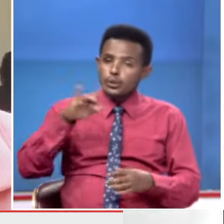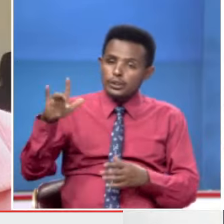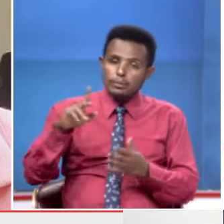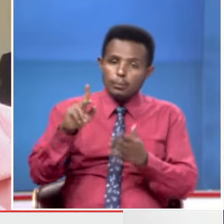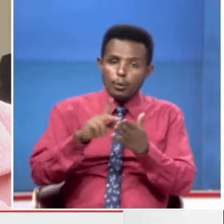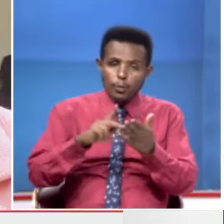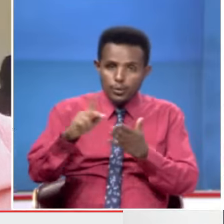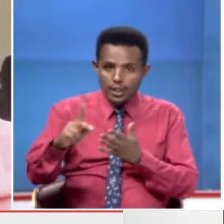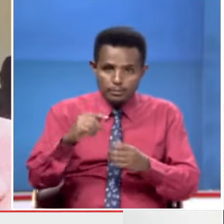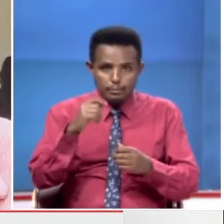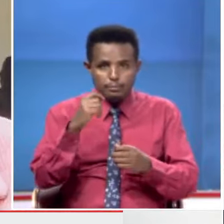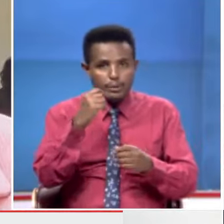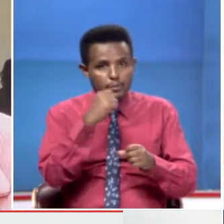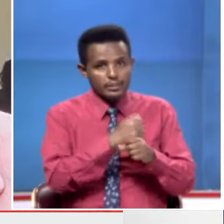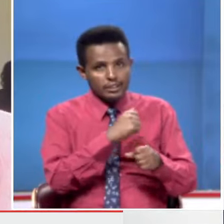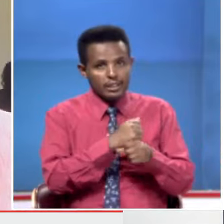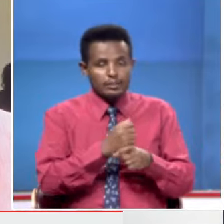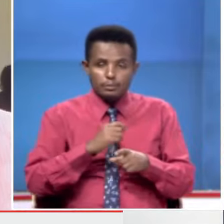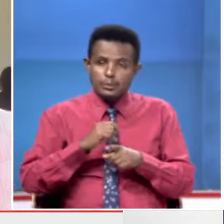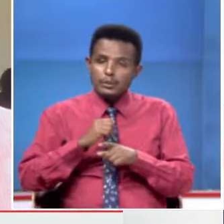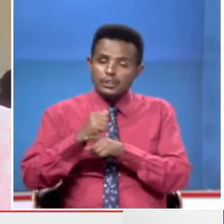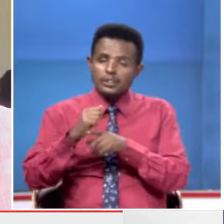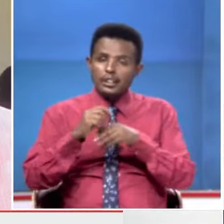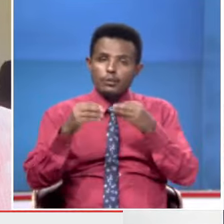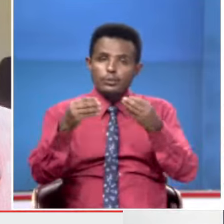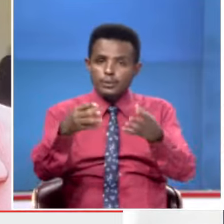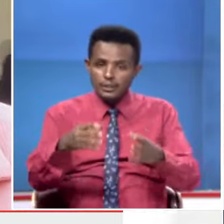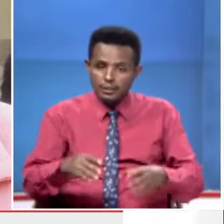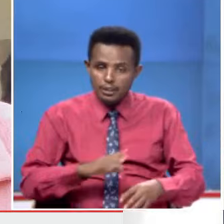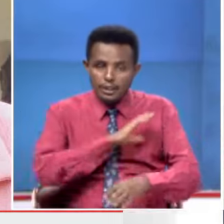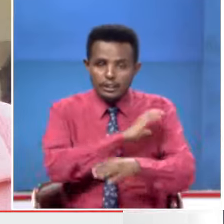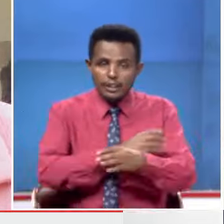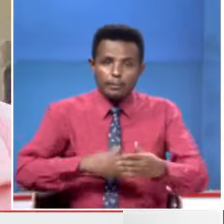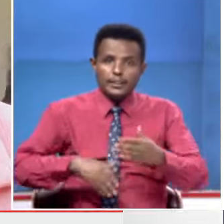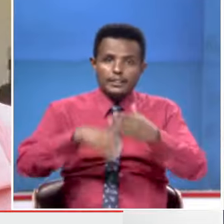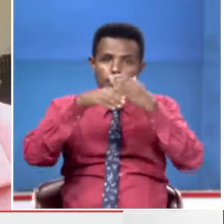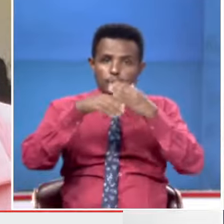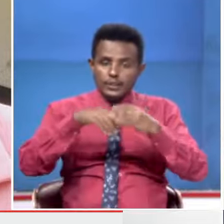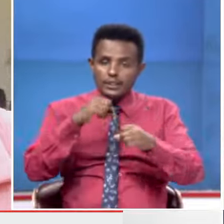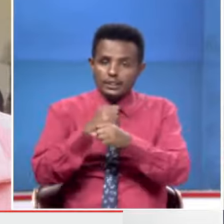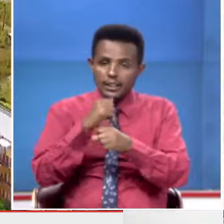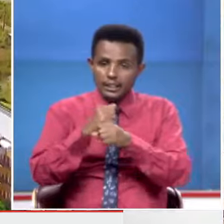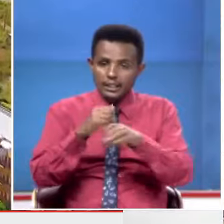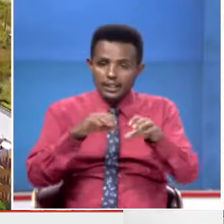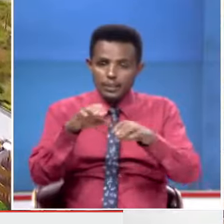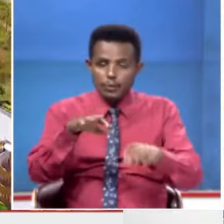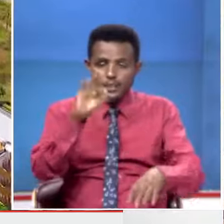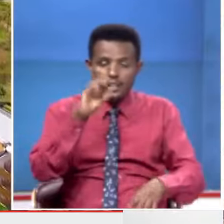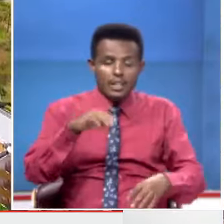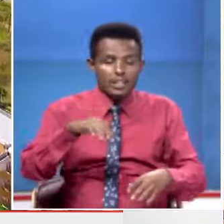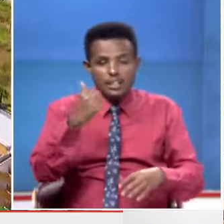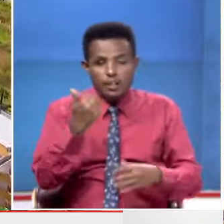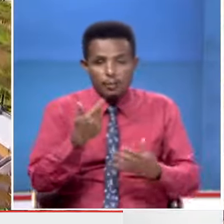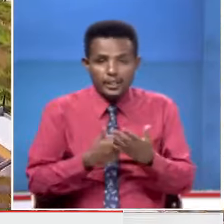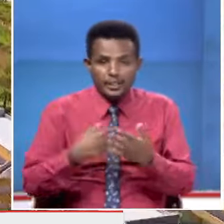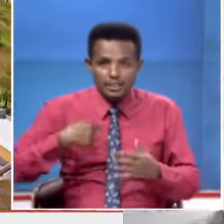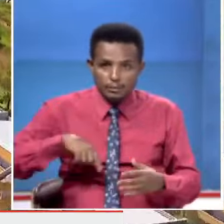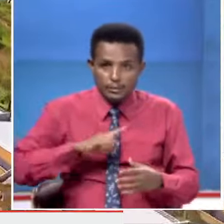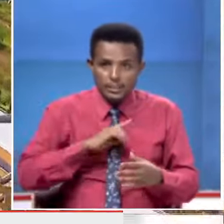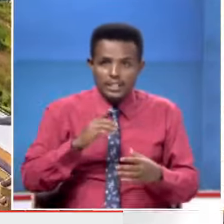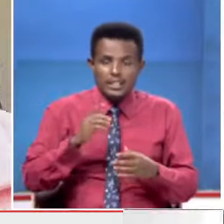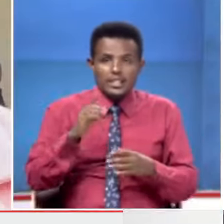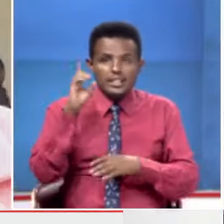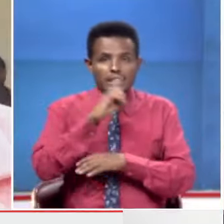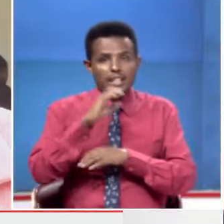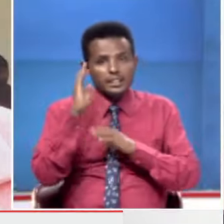ፕሮፖዛል በመጻፍ የመሳሰሉ ስልጠናዎች እየተሰጡ የካፓሲቲ ቢልዲንግ እየተደረገ ይገኛል። ሌላው በእኛ ዩኒቨርሲቲ 2 የዴኬር ሴንተሮች